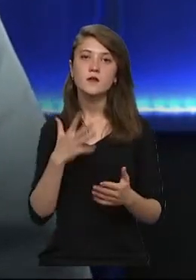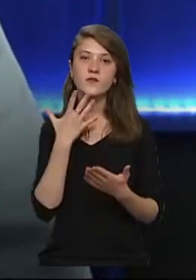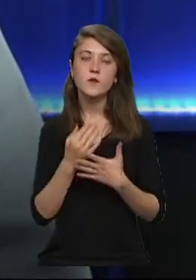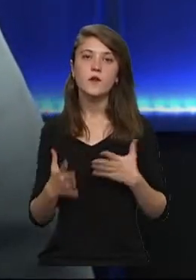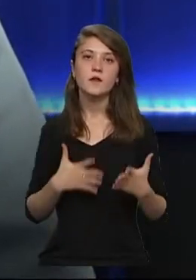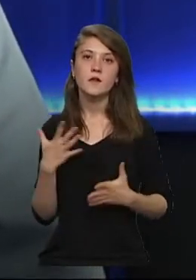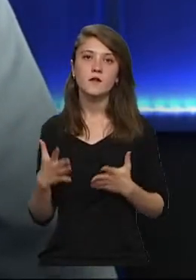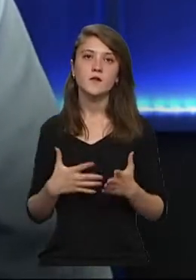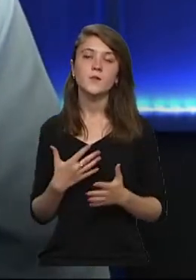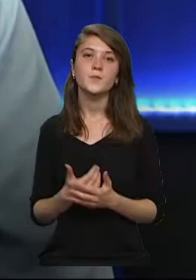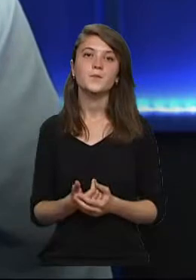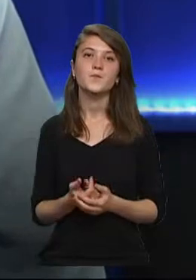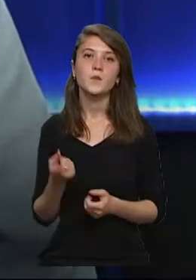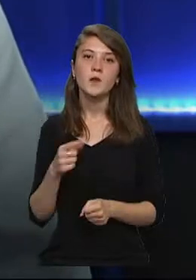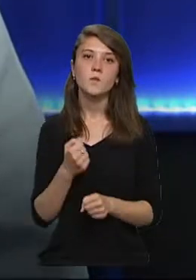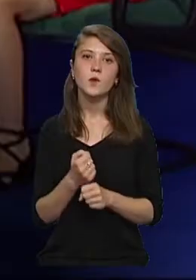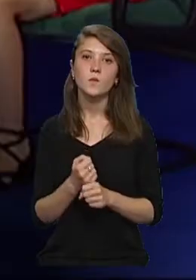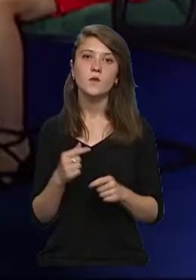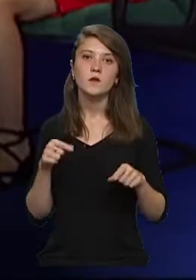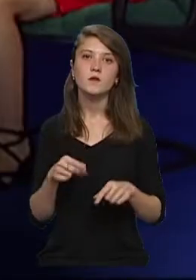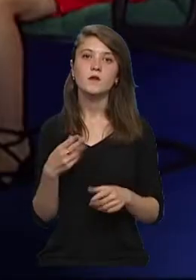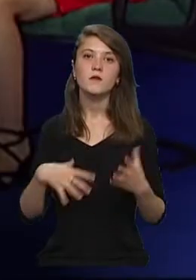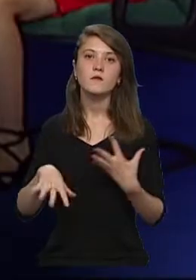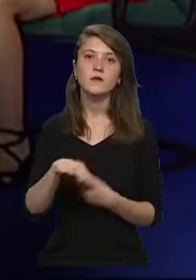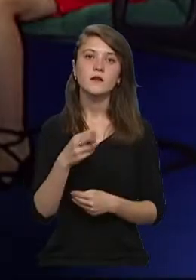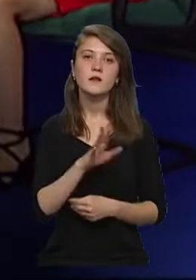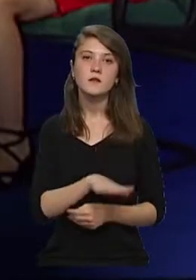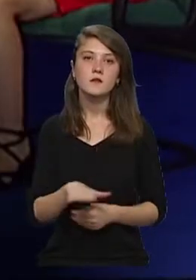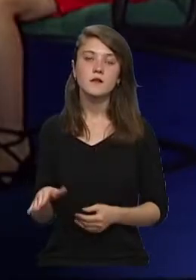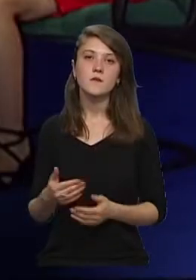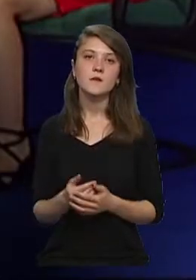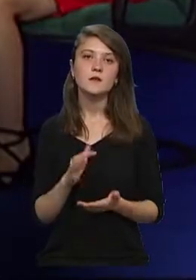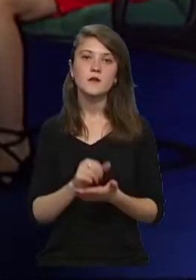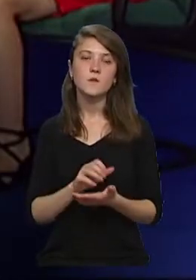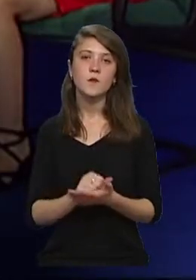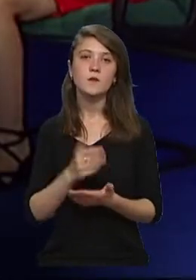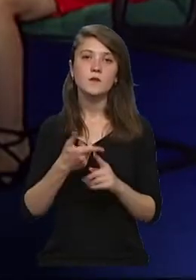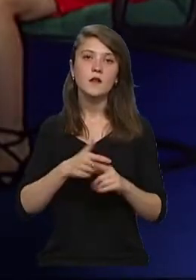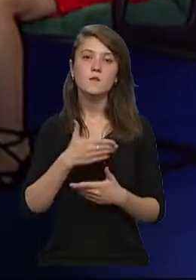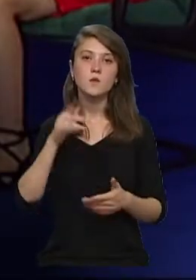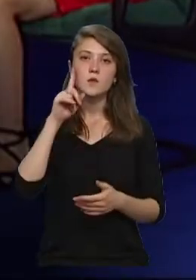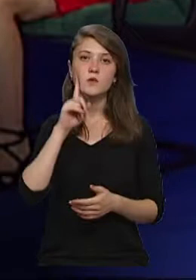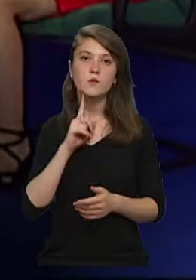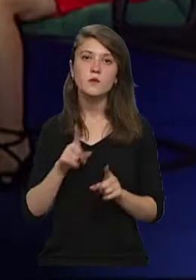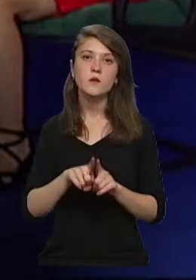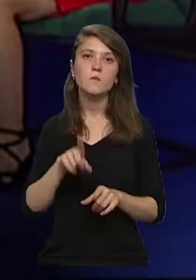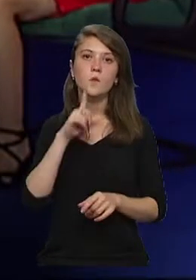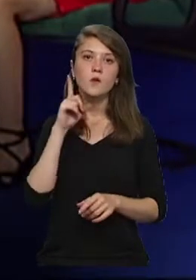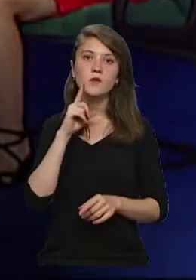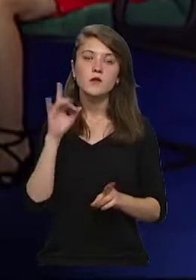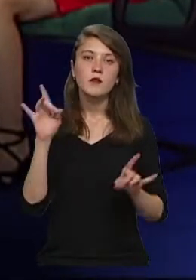її реалізувати. Тому робимо тут все для дітей. Ви займаєтесь, вам розрушно. Робимо таке, кажу, молодіжне